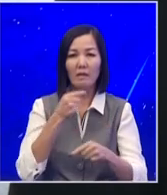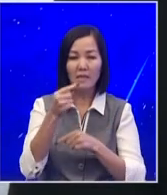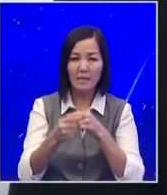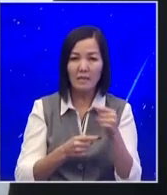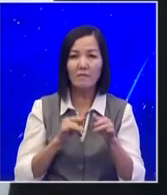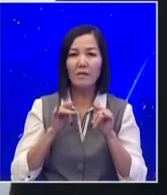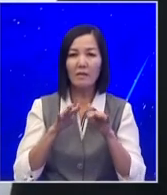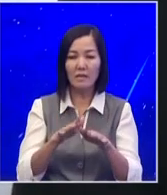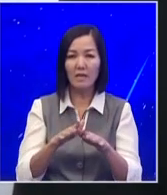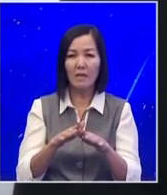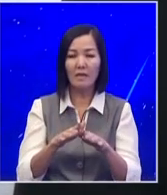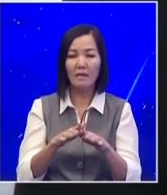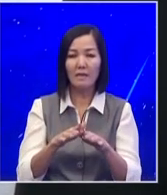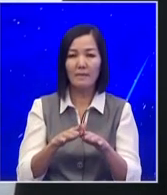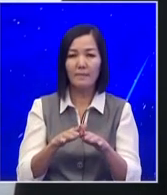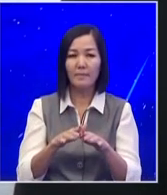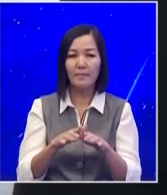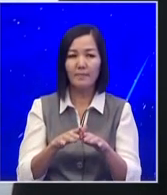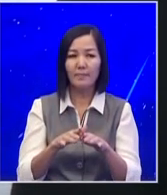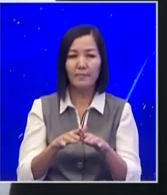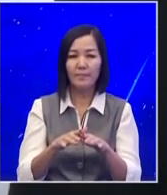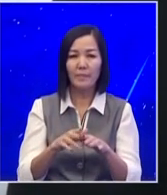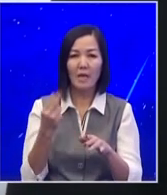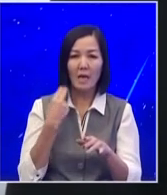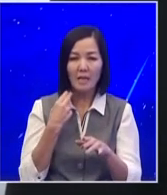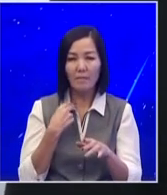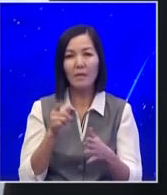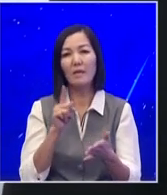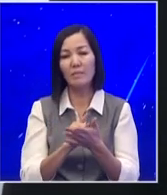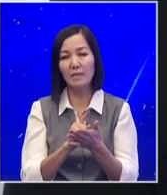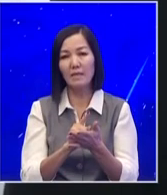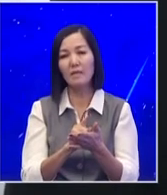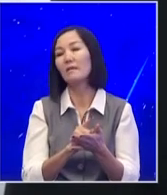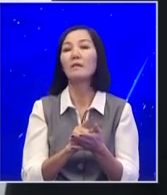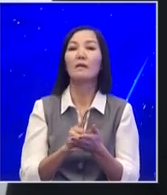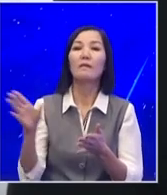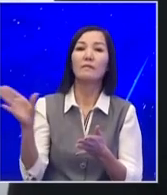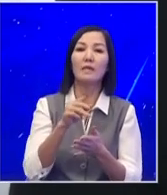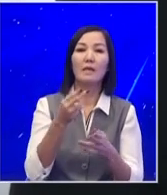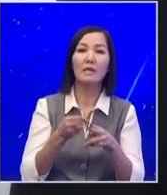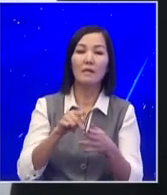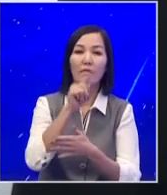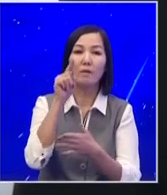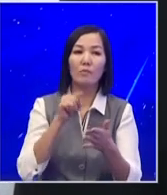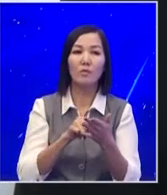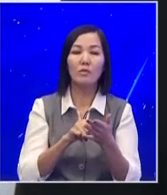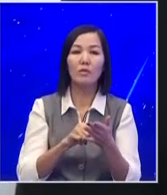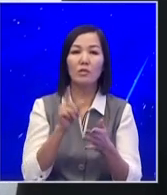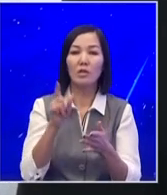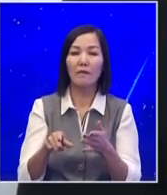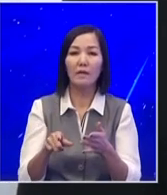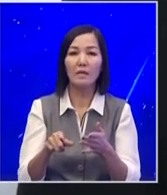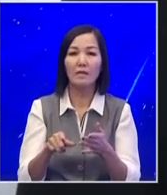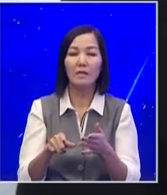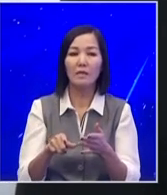дела, имущественные, алиментные обязательства и так далее. То есть все эти вопросы, даже если человек находится